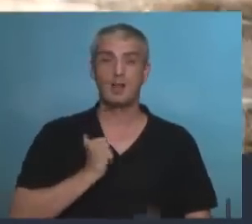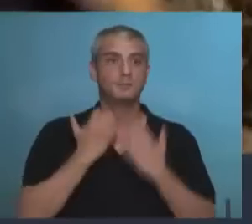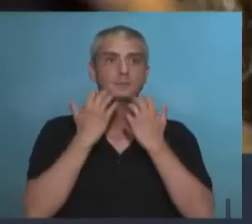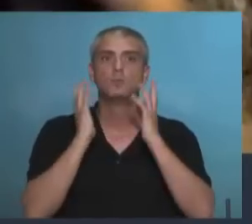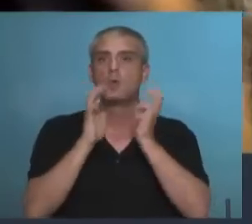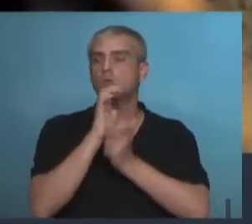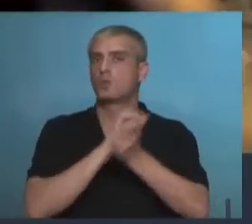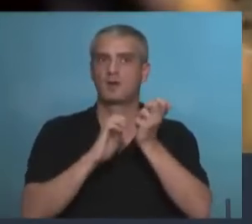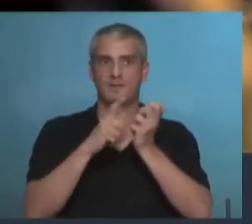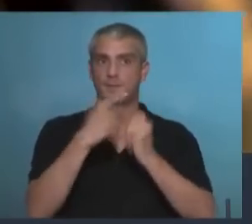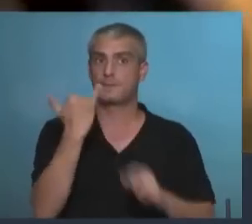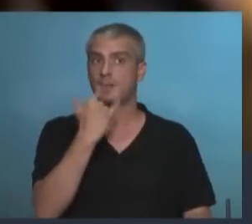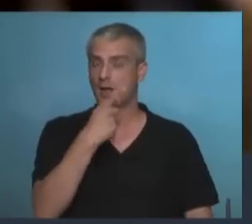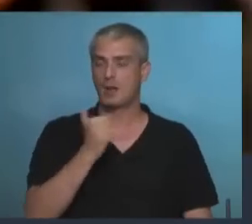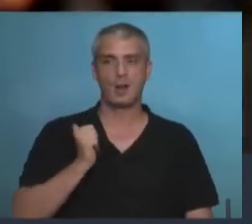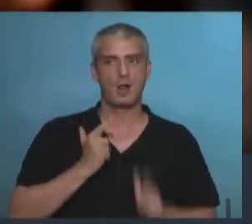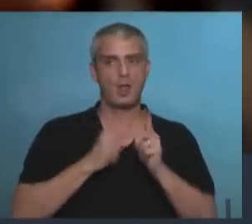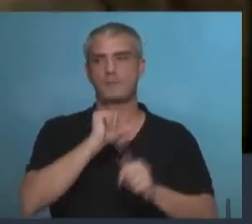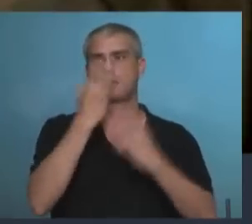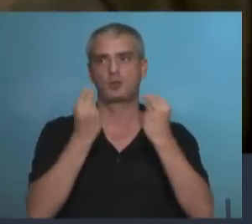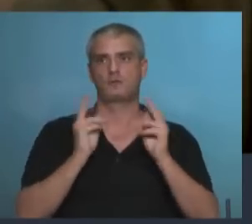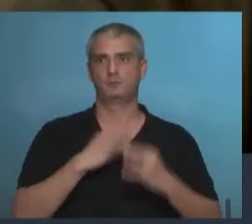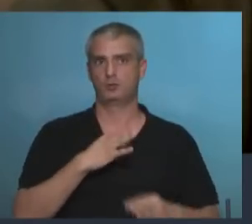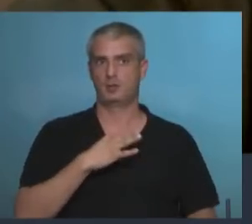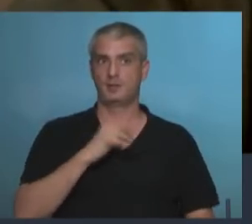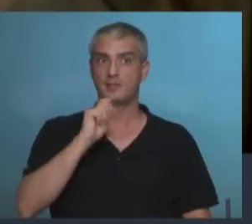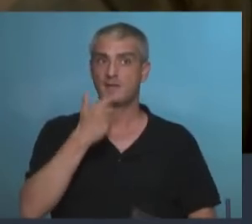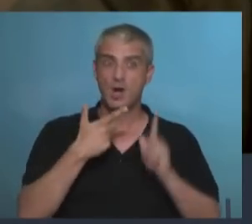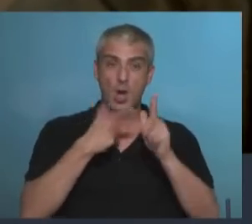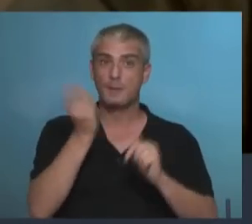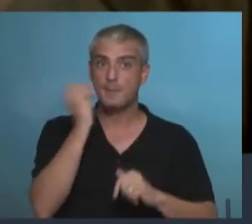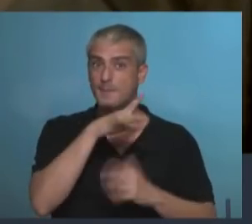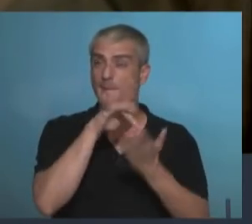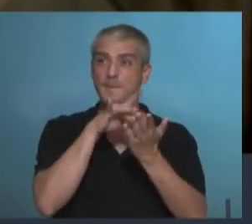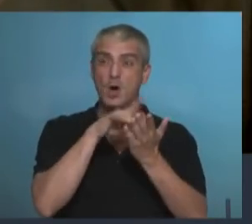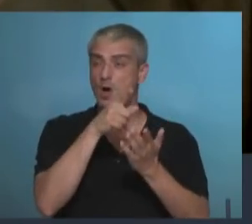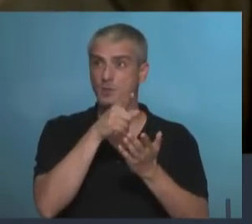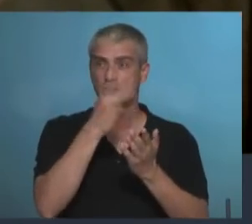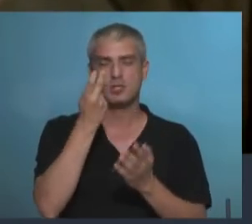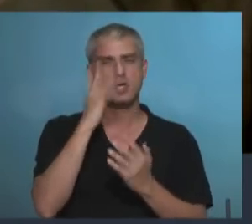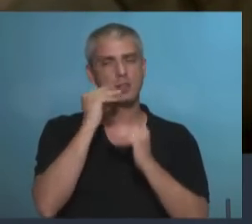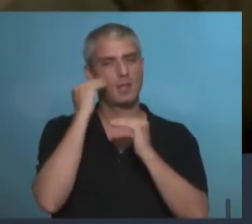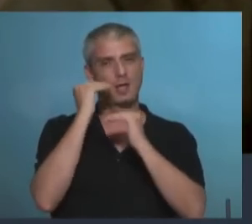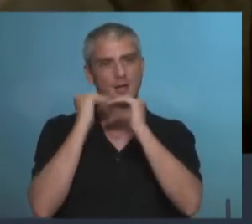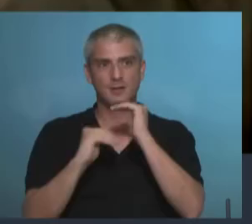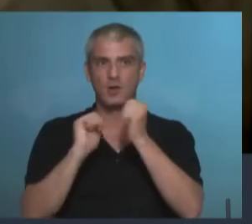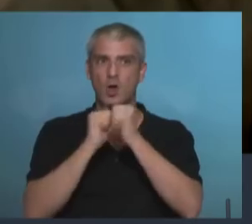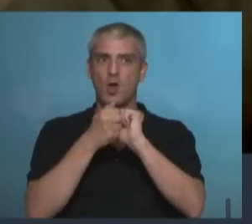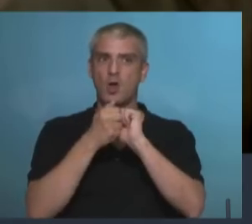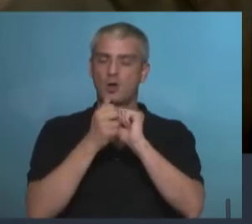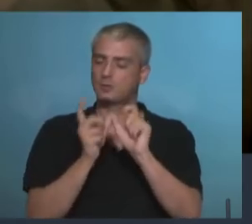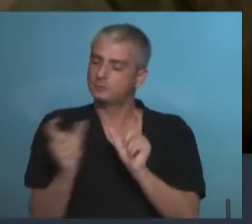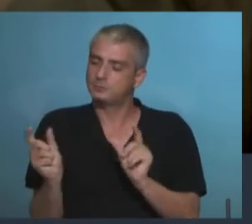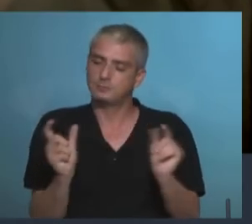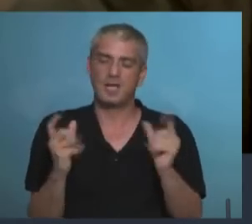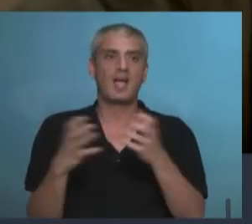מורכבים. הם בדרך כלל הלוחמים הכי טובים שלי. כי דווקא הלוחמים שמגיעים ממקומות קצת יותר נמוכים, או אולי אפילו משולי החברה בלא